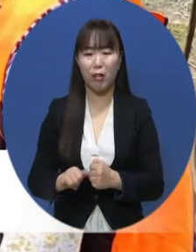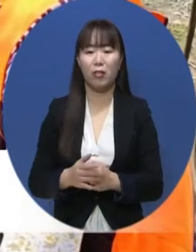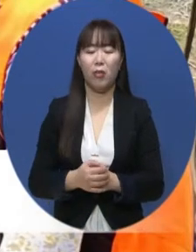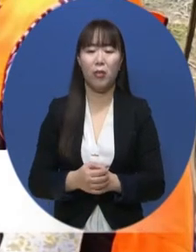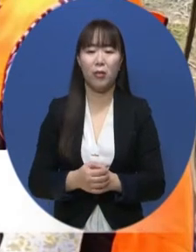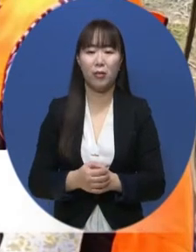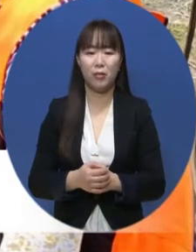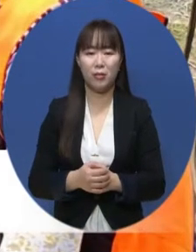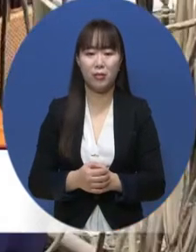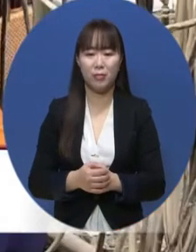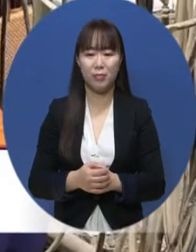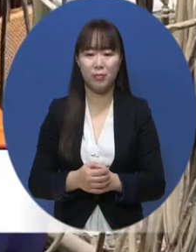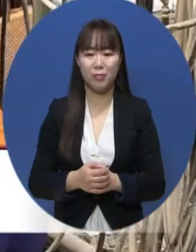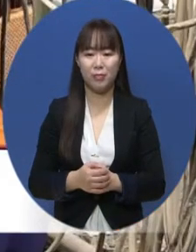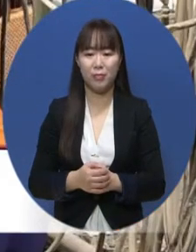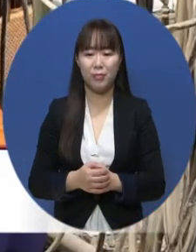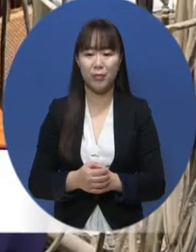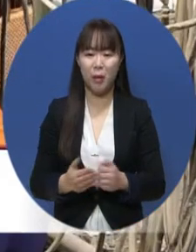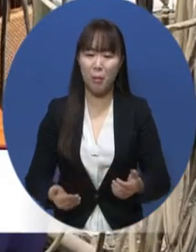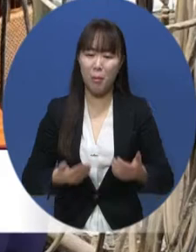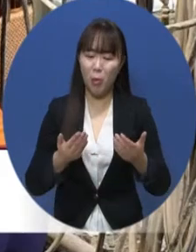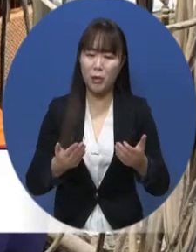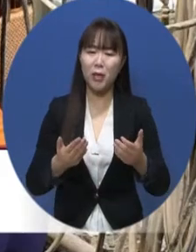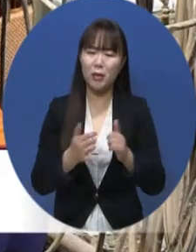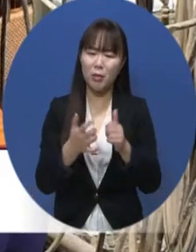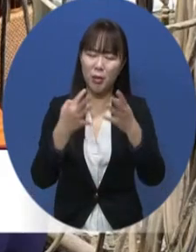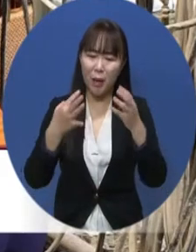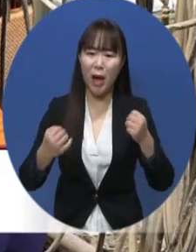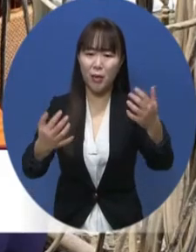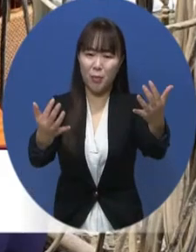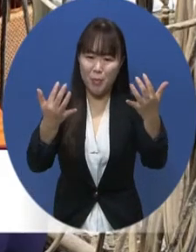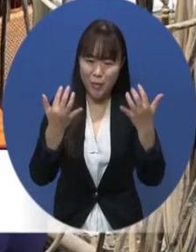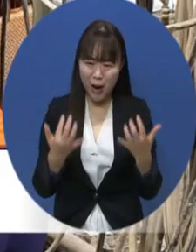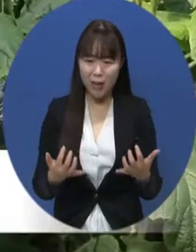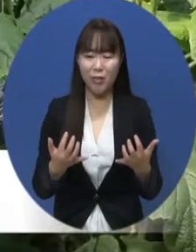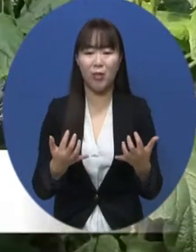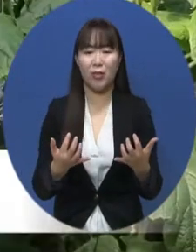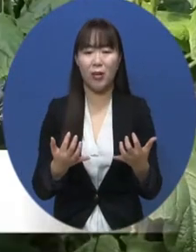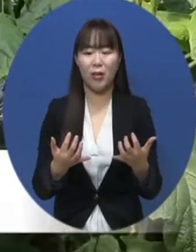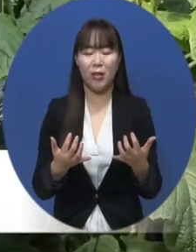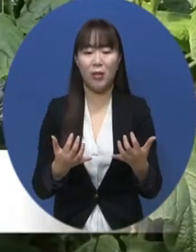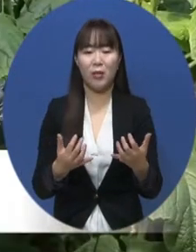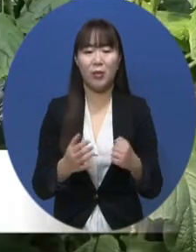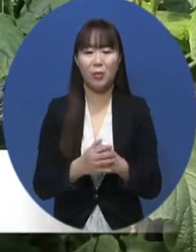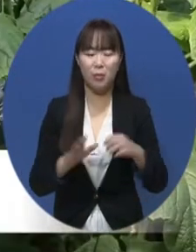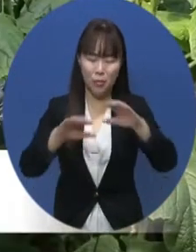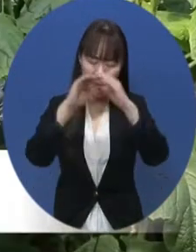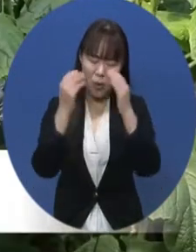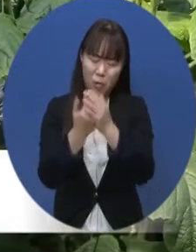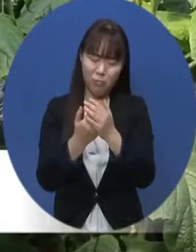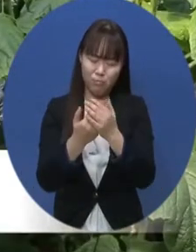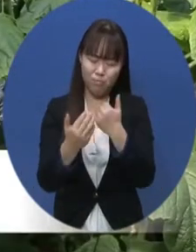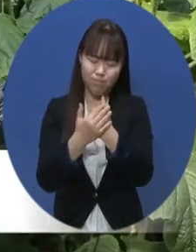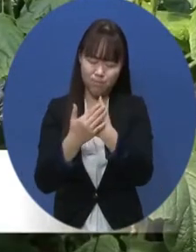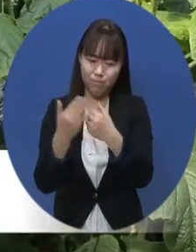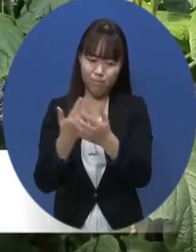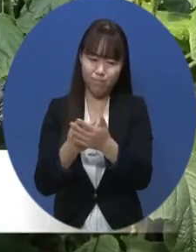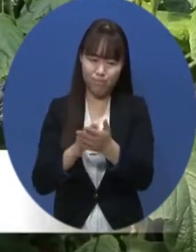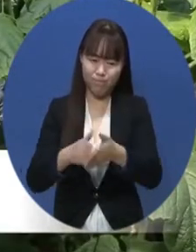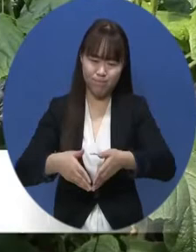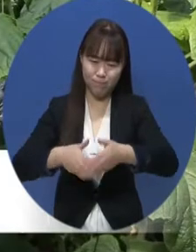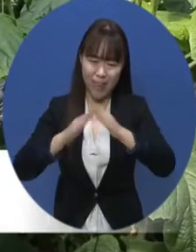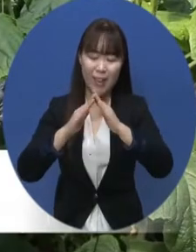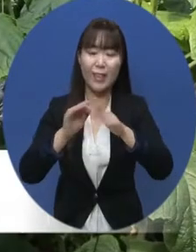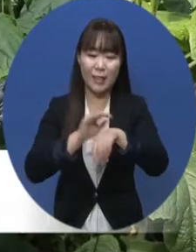그 풍상을 딱 많이 옷에 가지고 이렇게 복구와 빨리 됐어요 그래서 이자부 gd